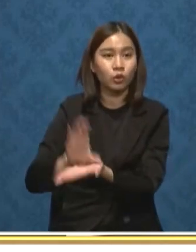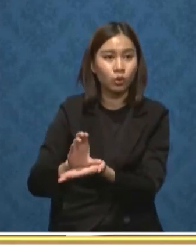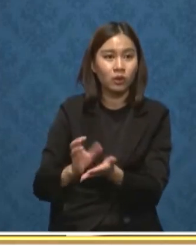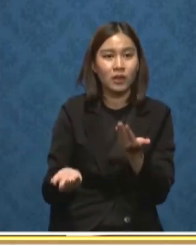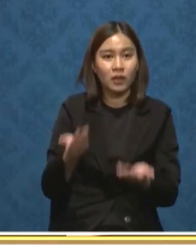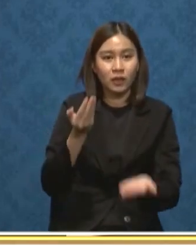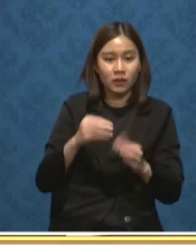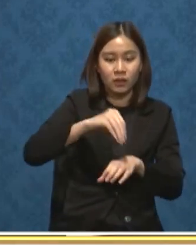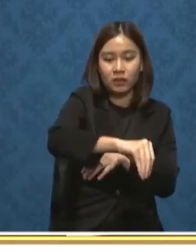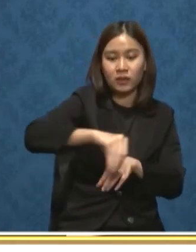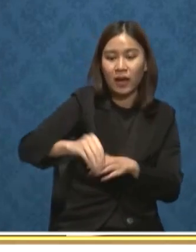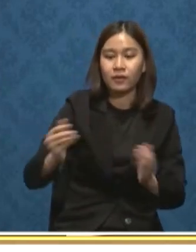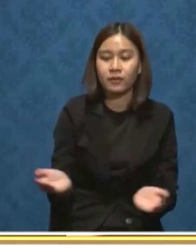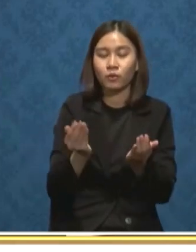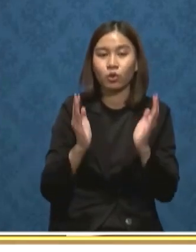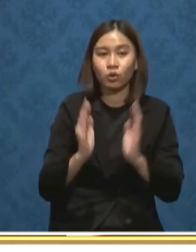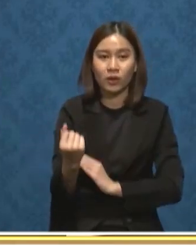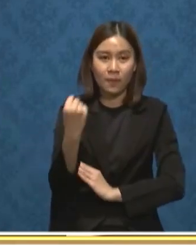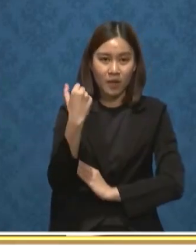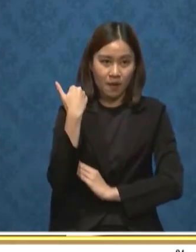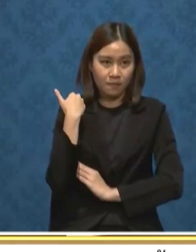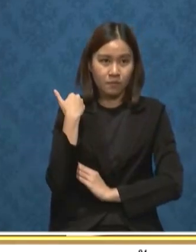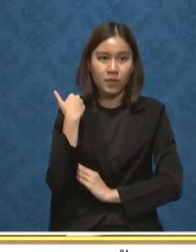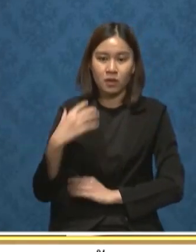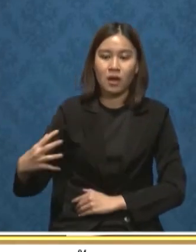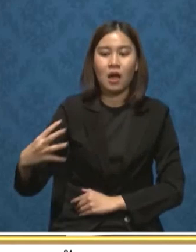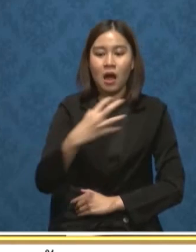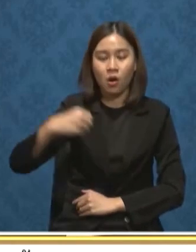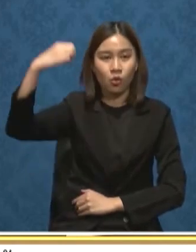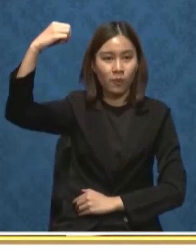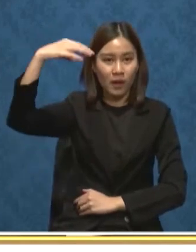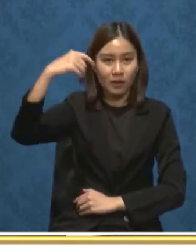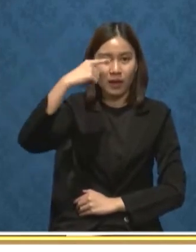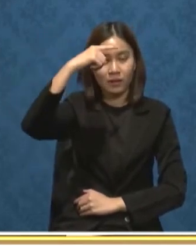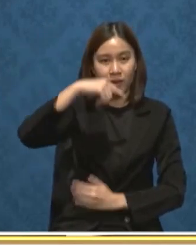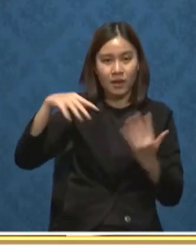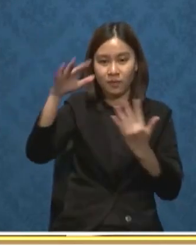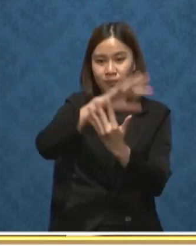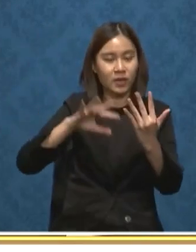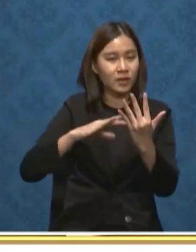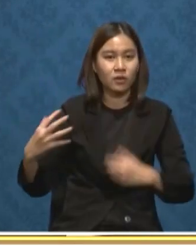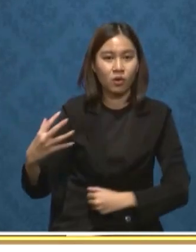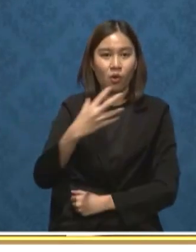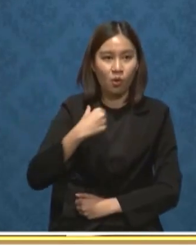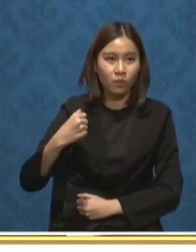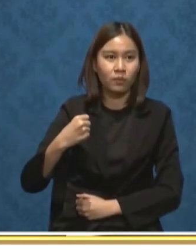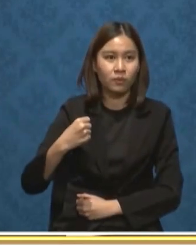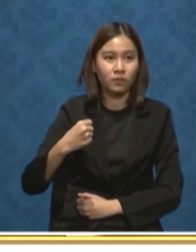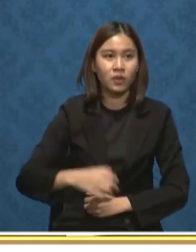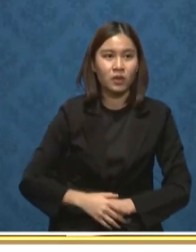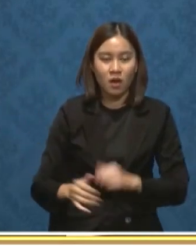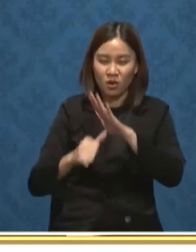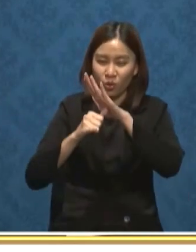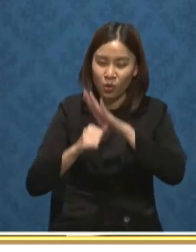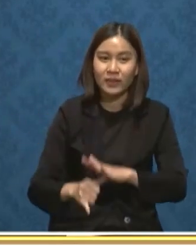หรือเคือขายอธรมขผู้เมีมทาศก็จะเข้ามาหุบเอาพลงงานของประเทศไปกนรวบแล้วไปรีดนาทาเลนก